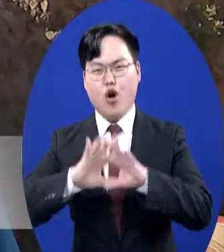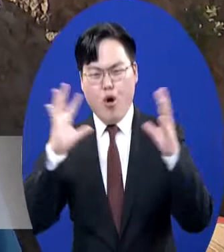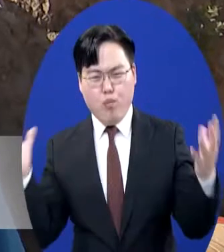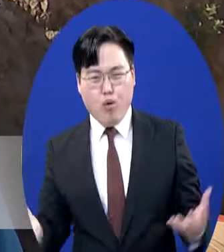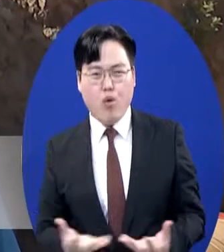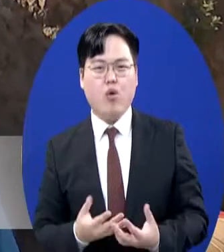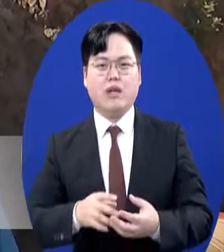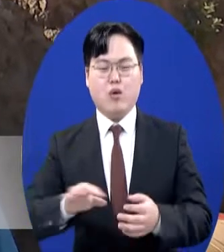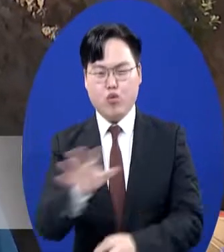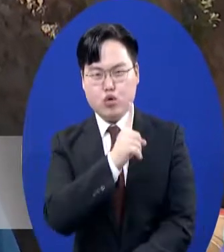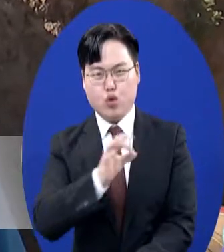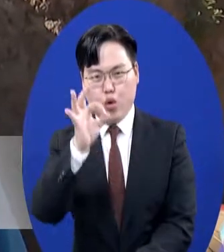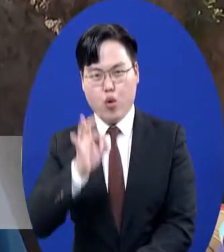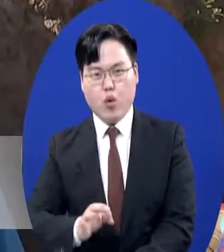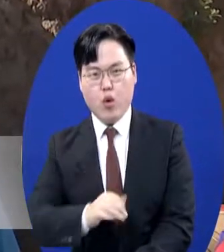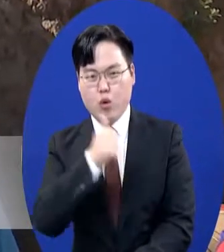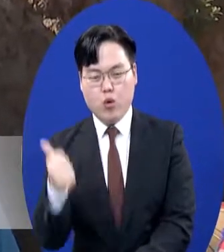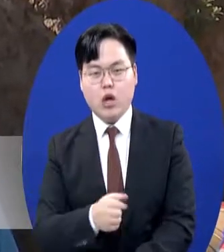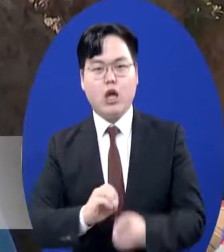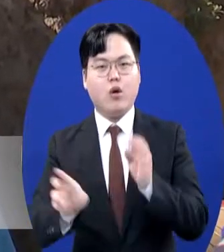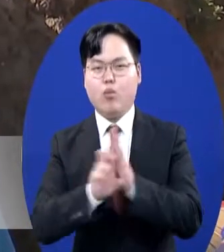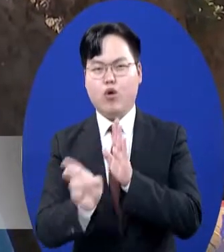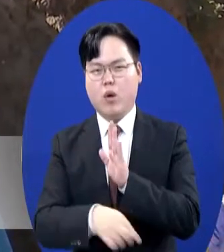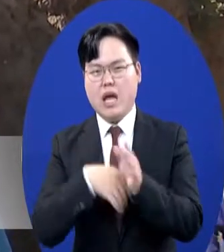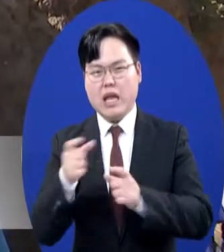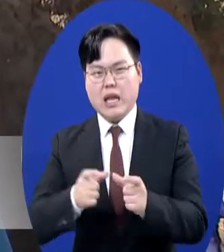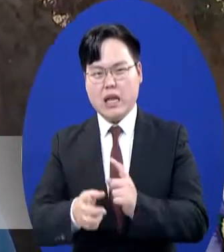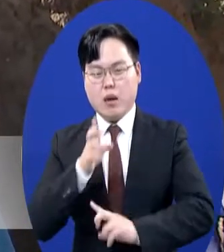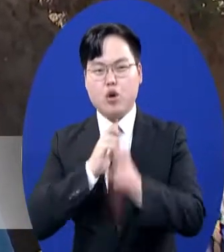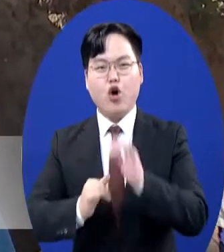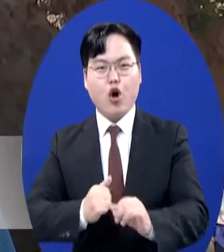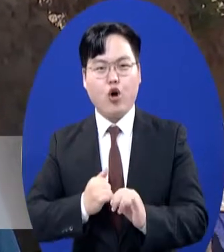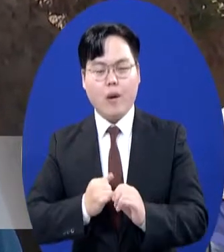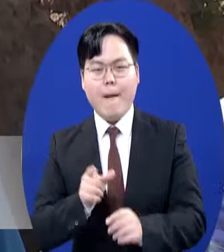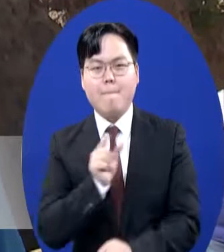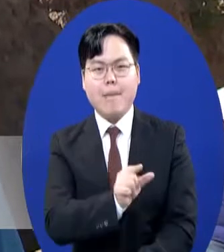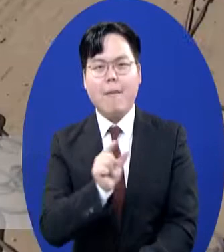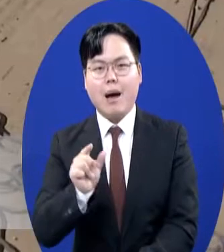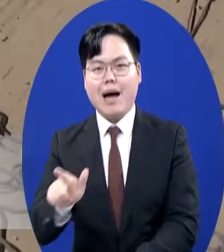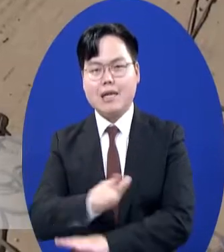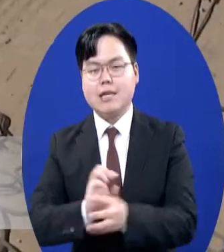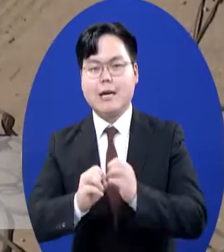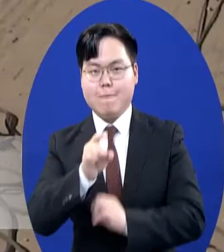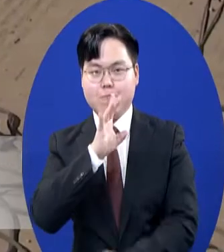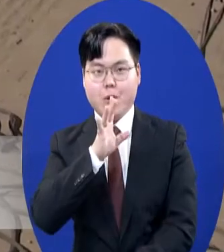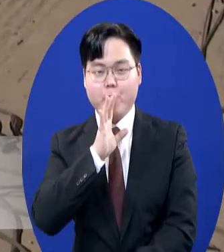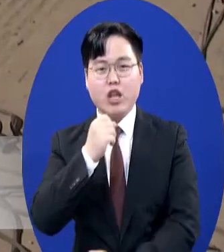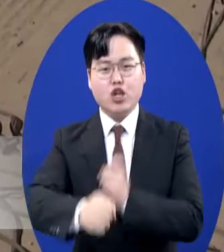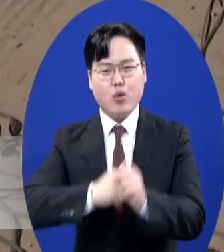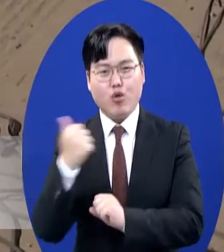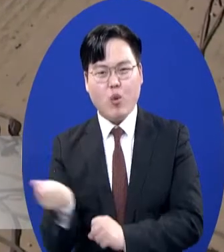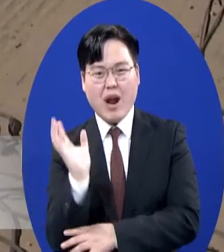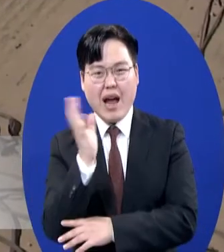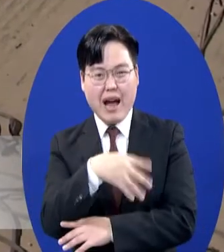одоо хийхэд мэдээлэлгүй эдийн засгийн хувьд бол том зардал гарах учраас хэсэгчлээд бид нар бол ингээд шинчилээд явж байгаа. Жил болгоны хавар